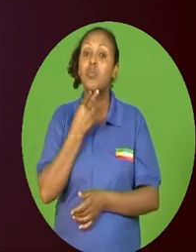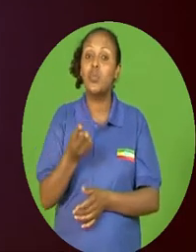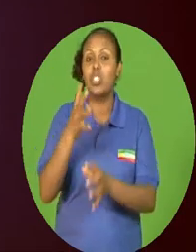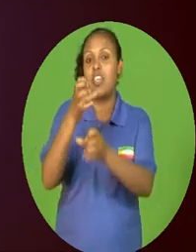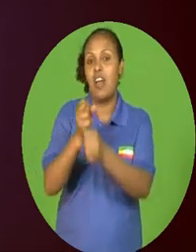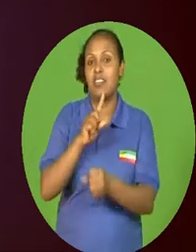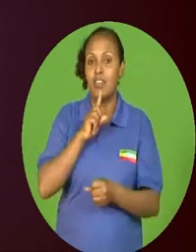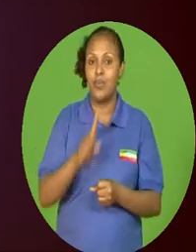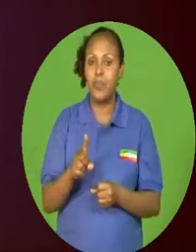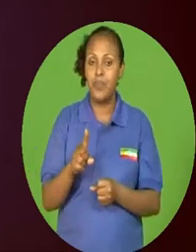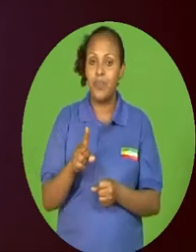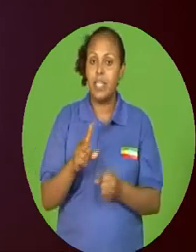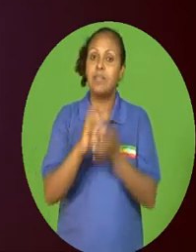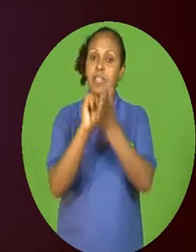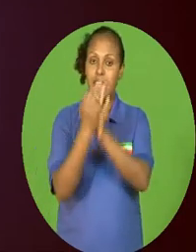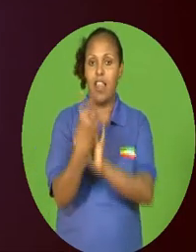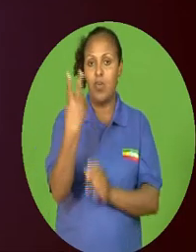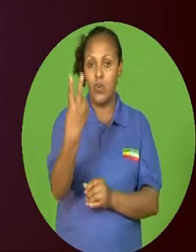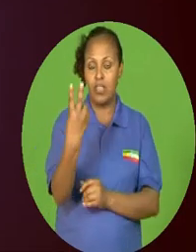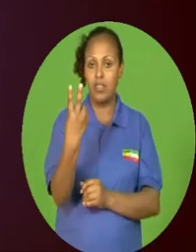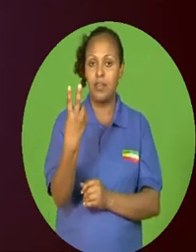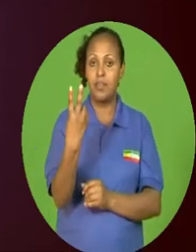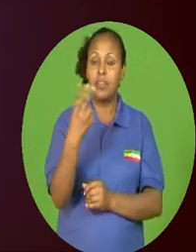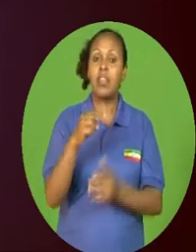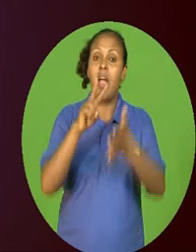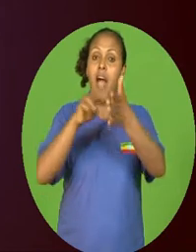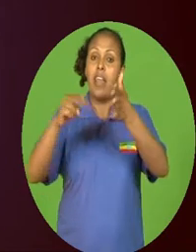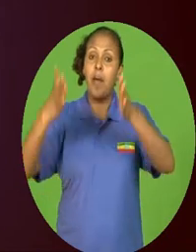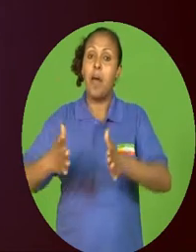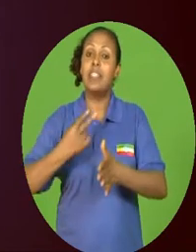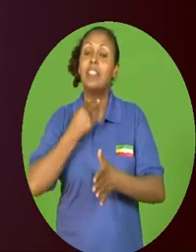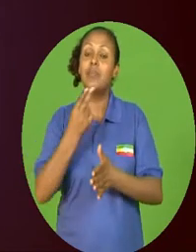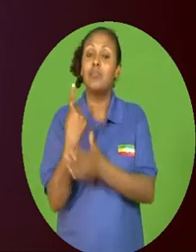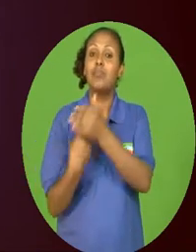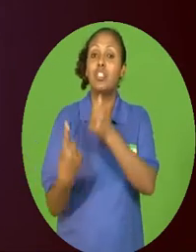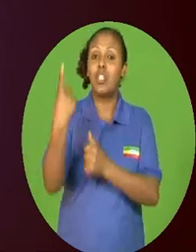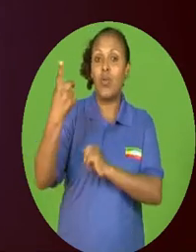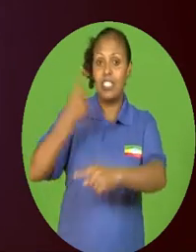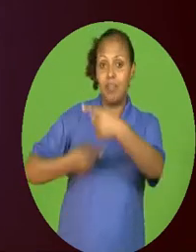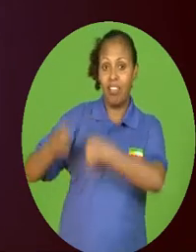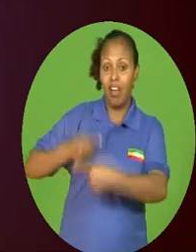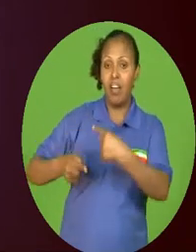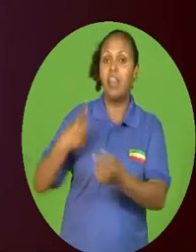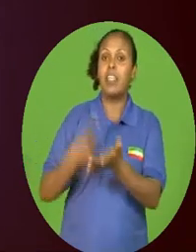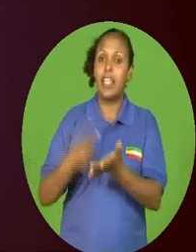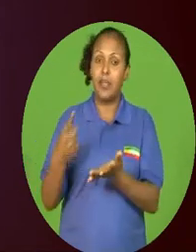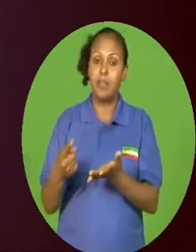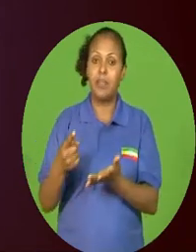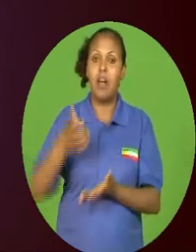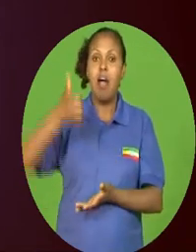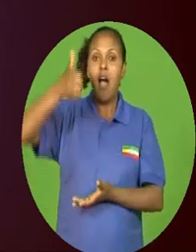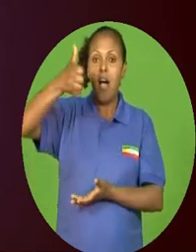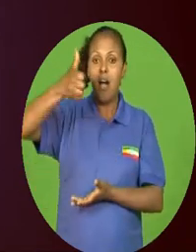ተነባቢ ድምጾችን የያዘ ነው። ምሳሌ 2 አናባቢ ድምጽ ብቻውን